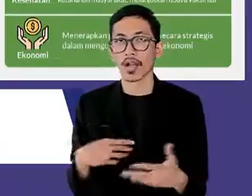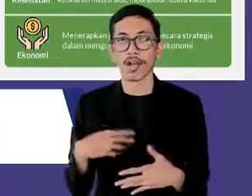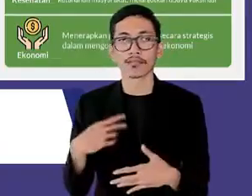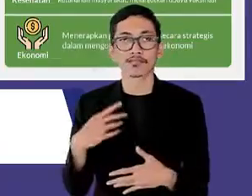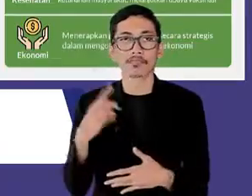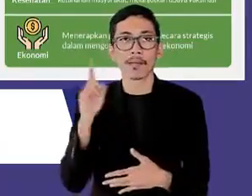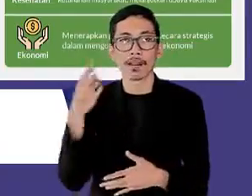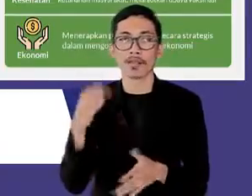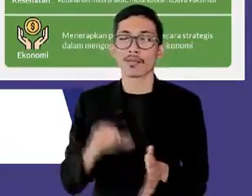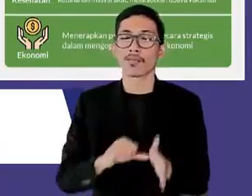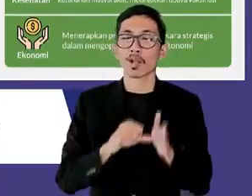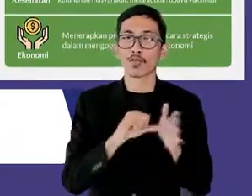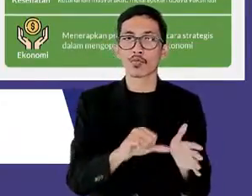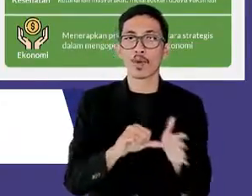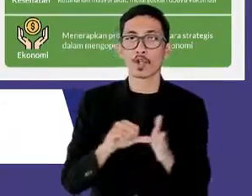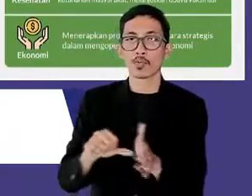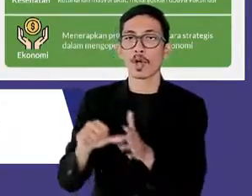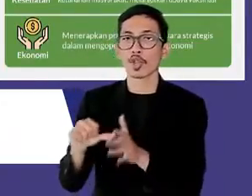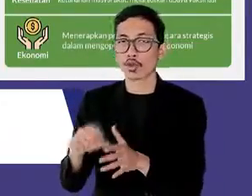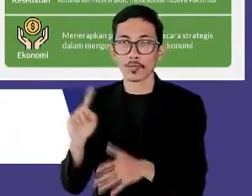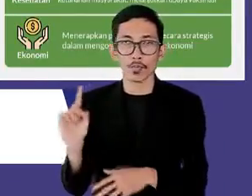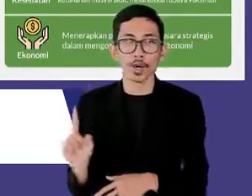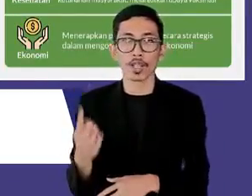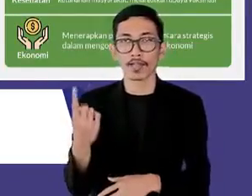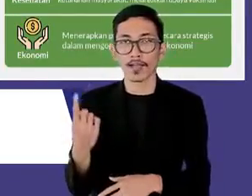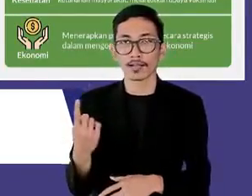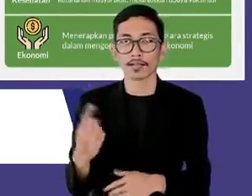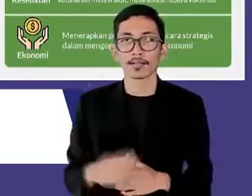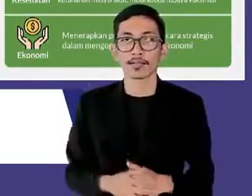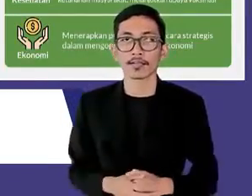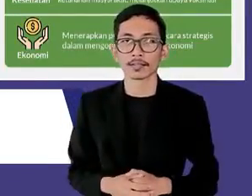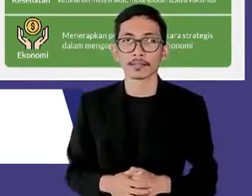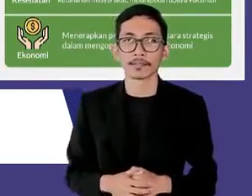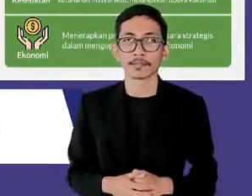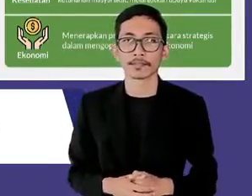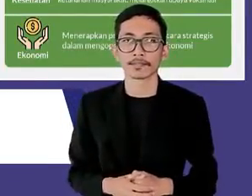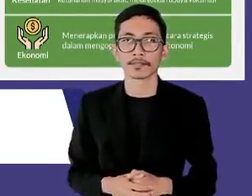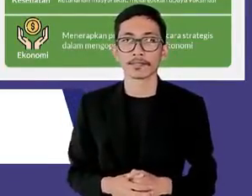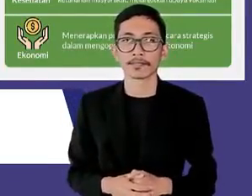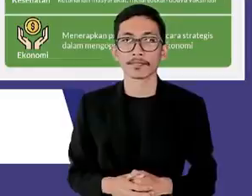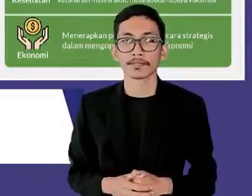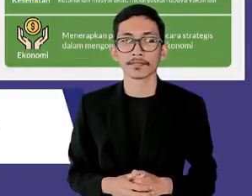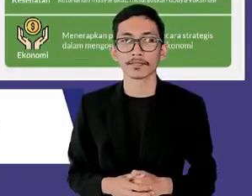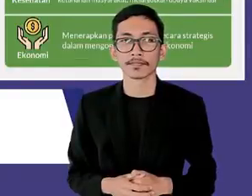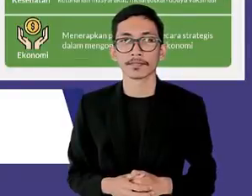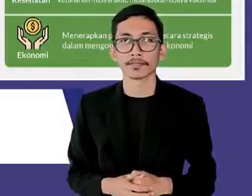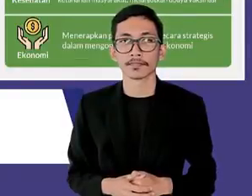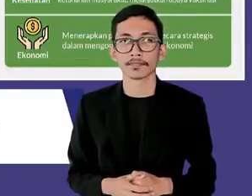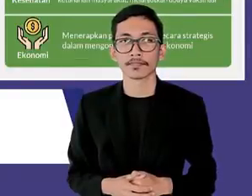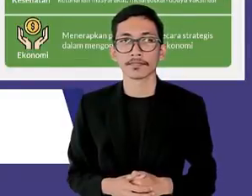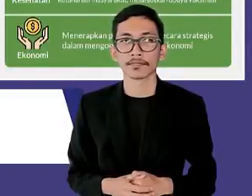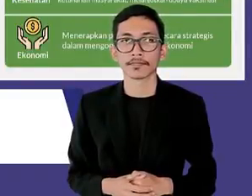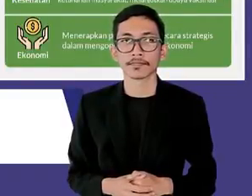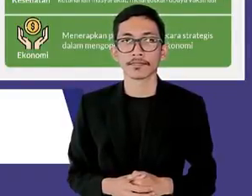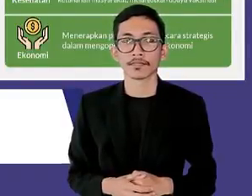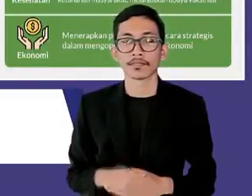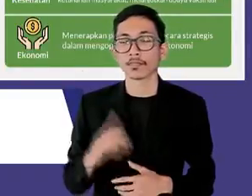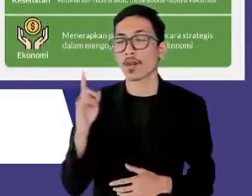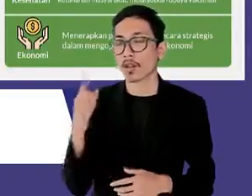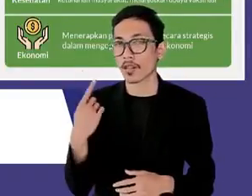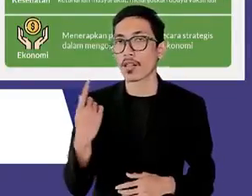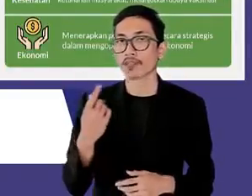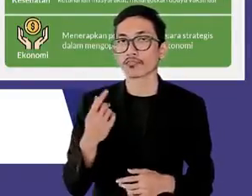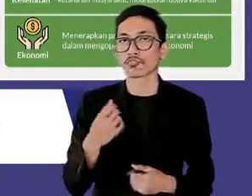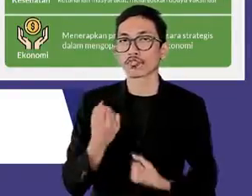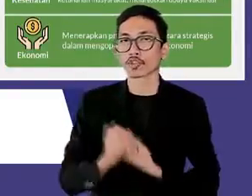kepada pihak prioritas atau yang paling terdampak idealnya setelah melakukan upaya memperbaiki